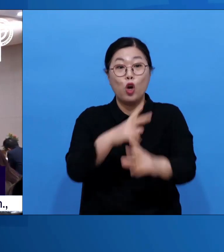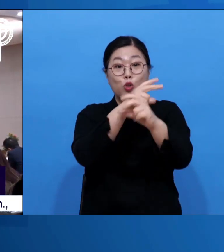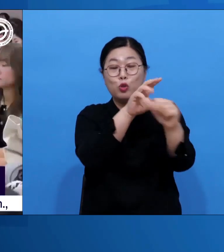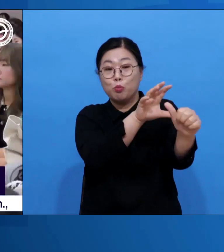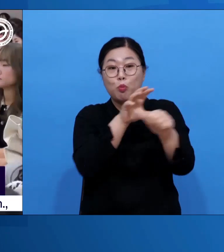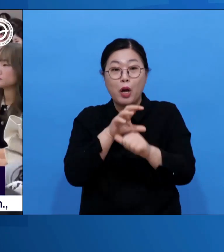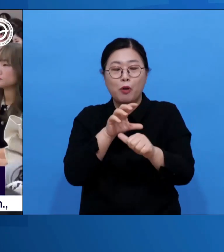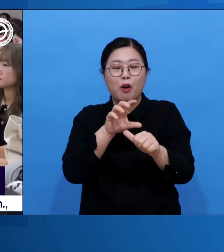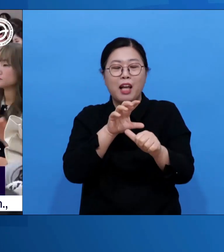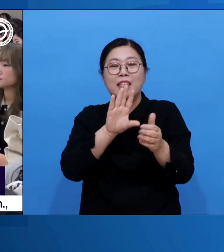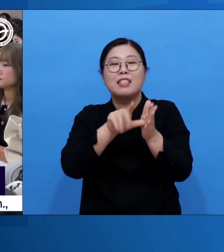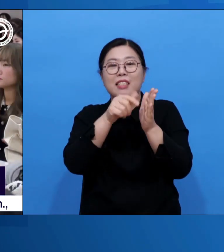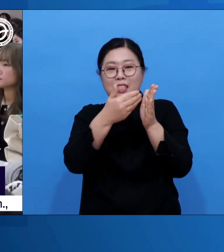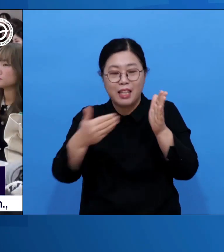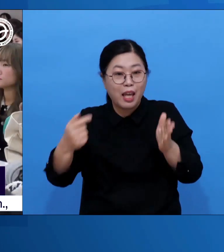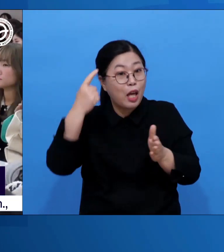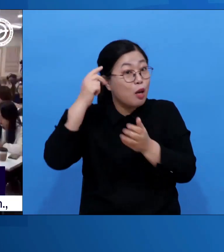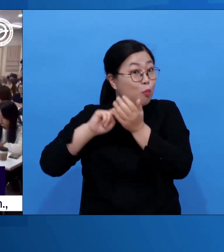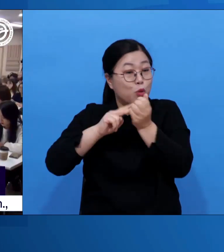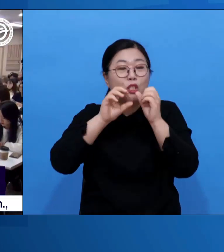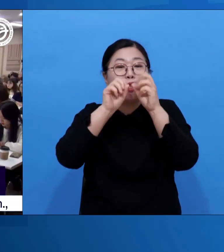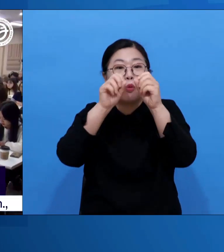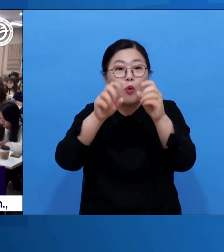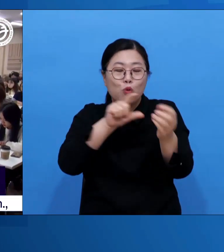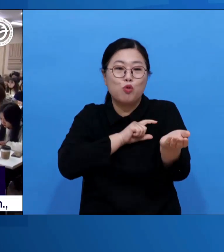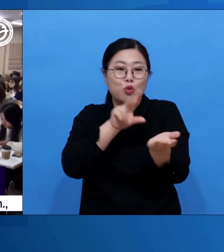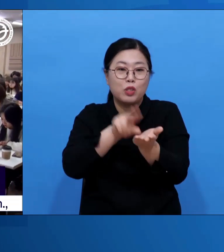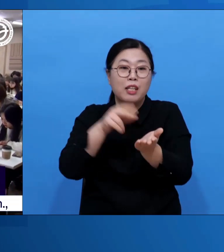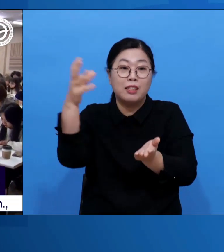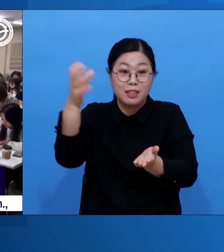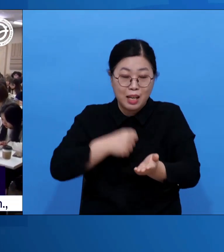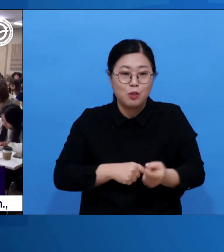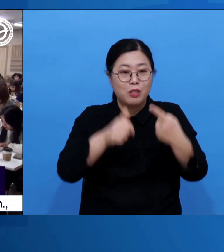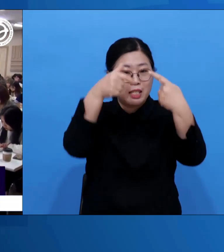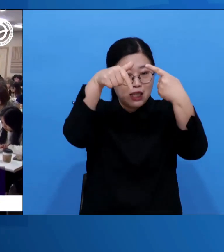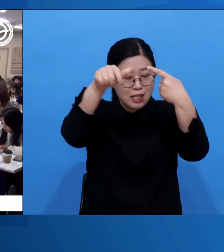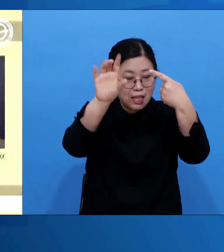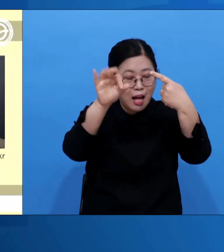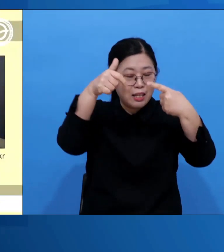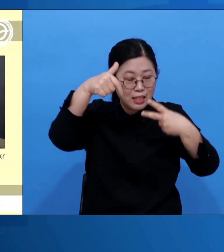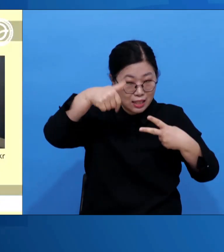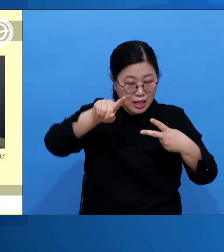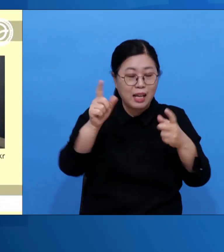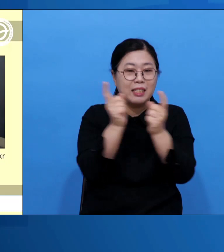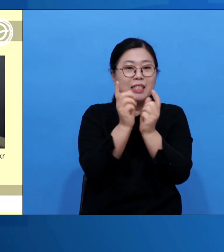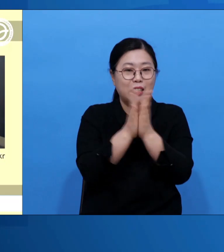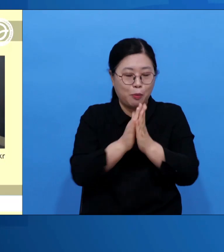주제로 1강이 오후 2시, 2강이 오후 3시에 진행됩니다.